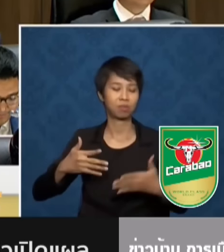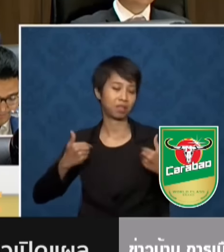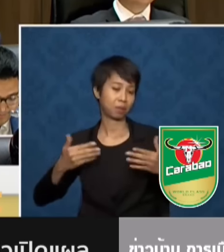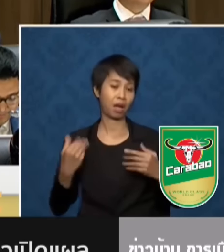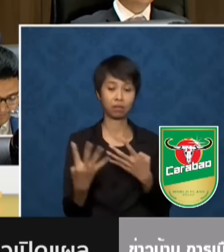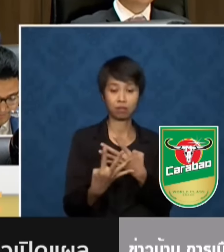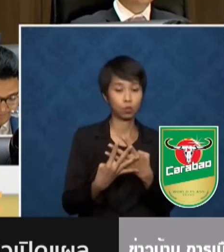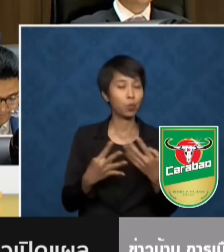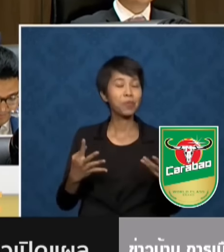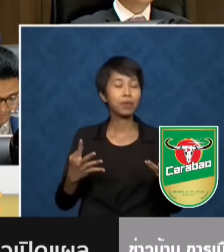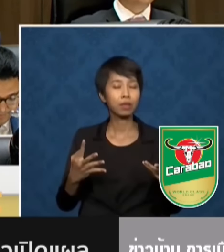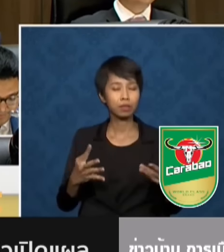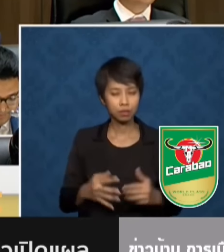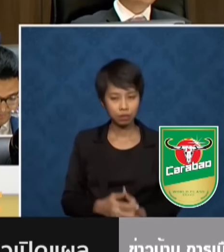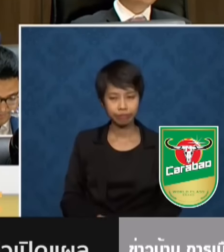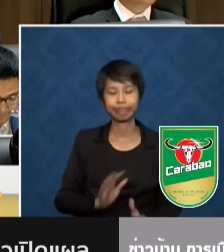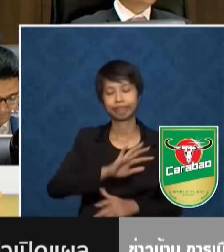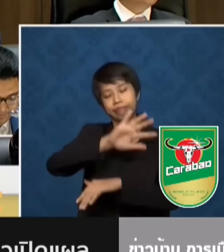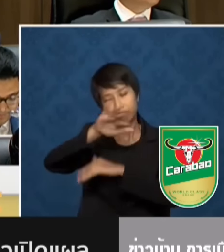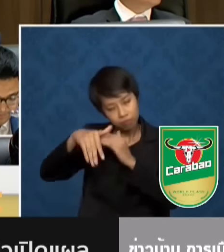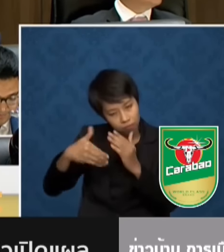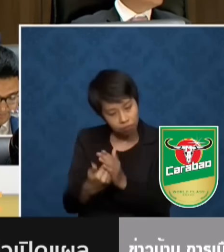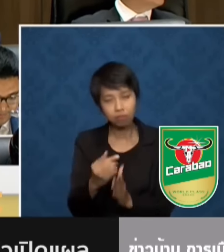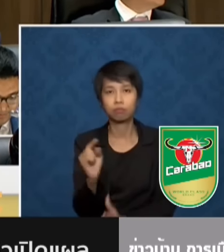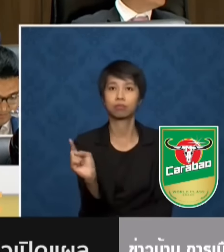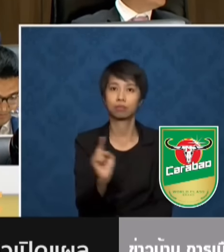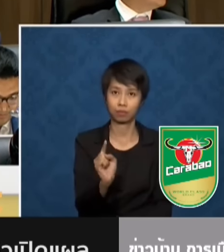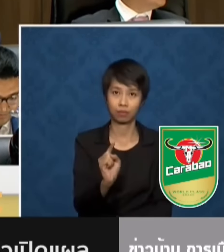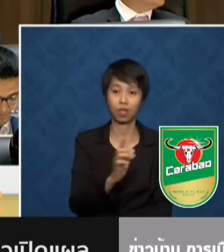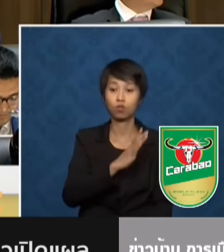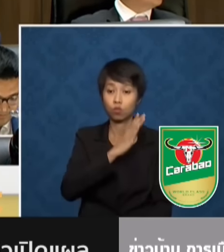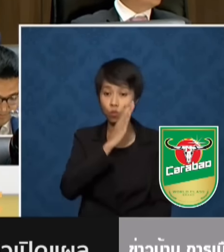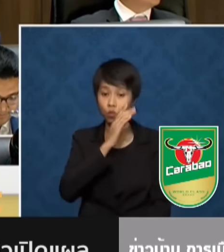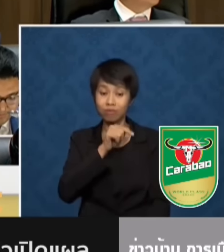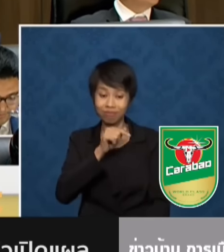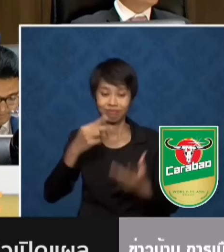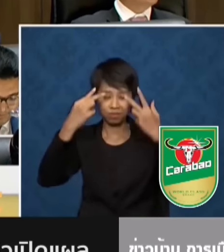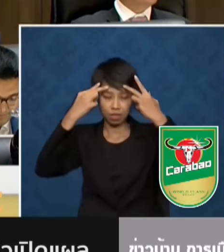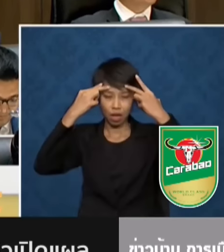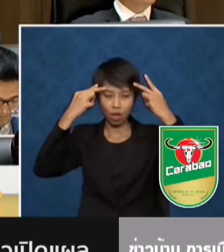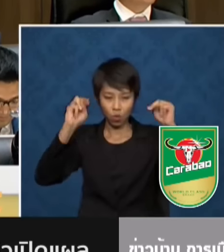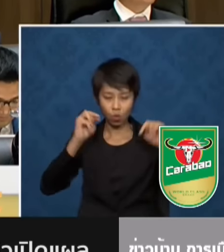ซึ่งทั้งหมดเกิดขึ้นไม่ได้ครับถ้านายก